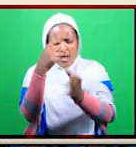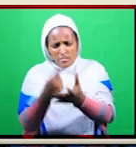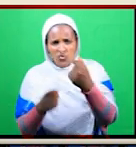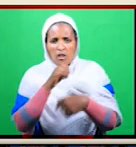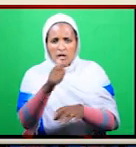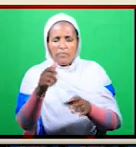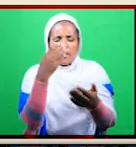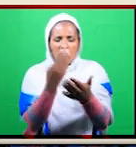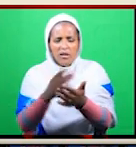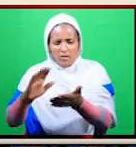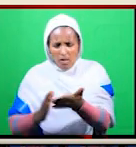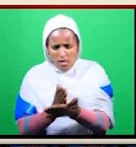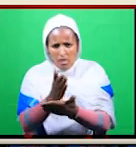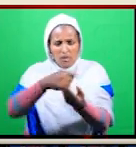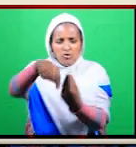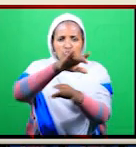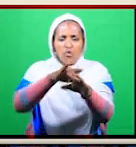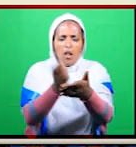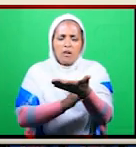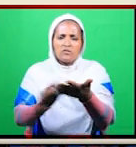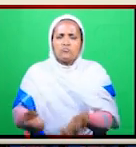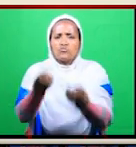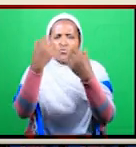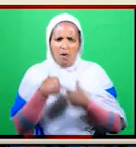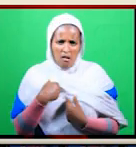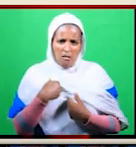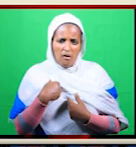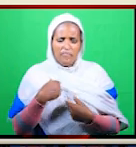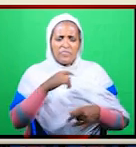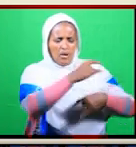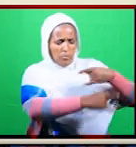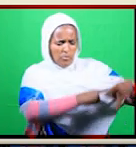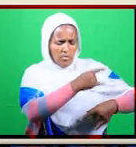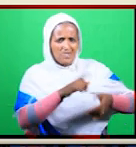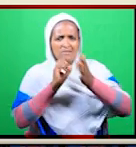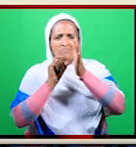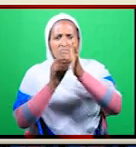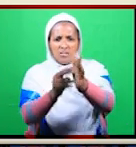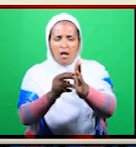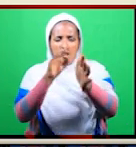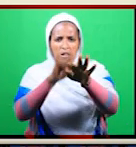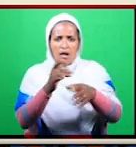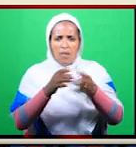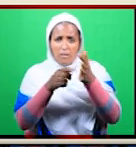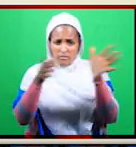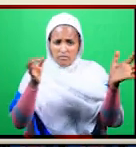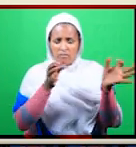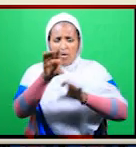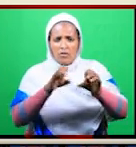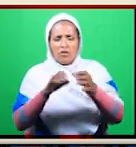በወንጌል ይህ ብቻ አይደለም፣ በገንዘብ አታላይነት ዙሪያ የተጻፈው በዘር ምሳሌነት በገለጸውም